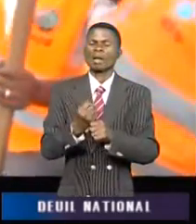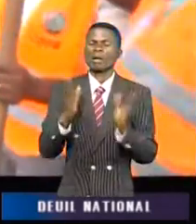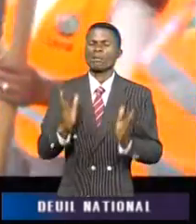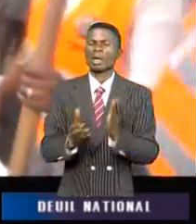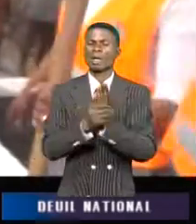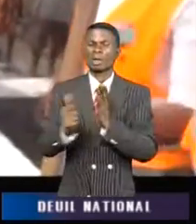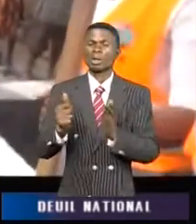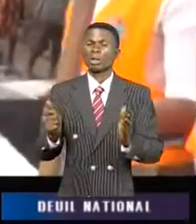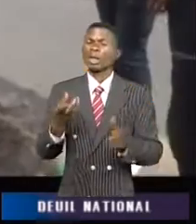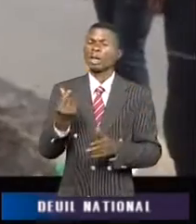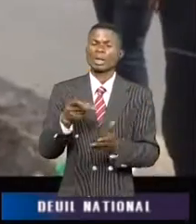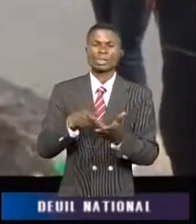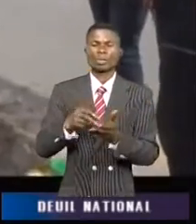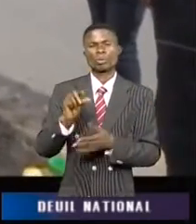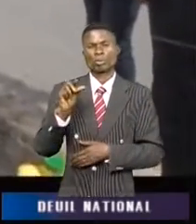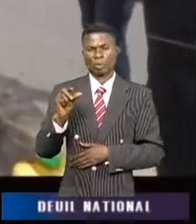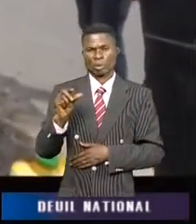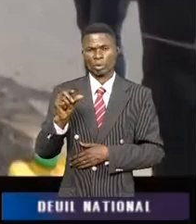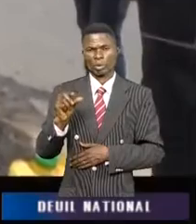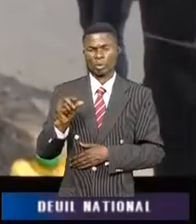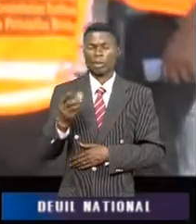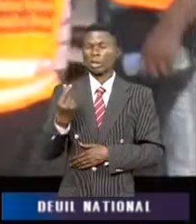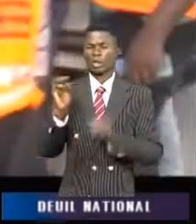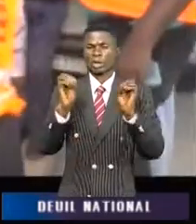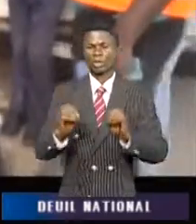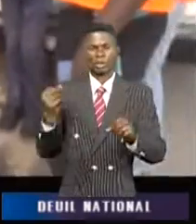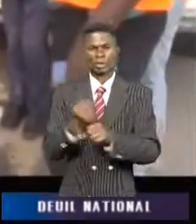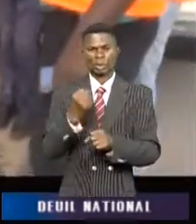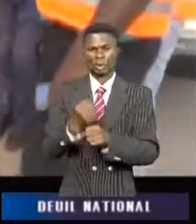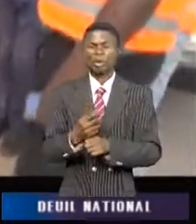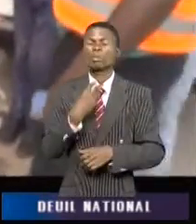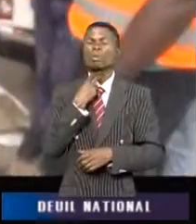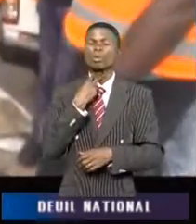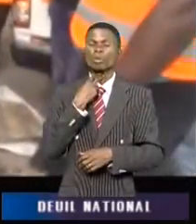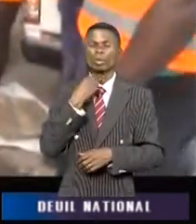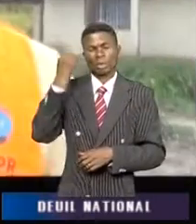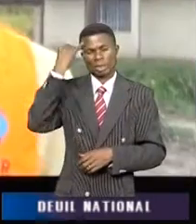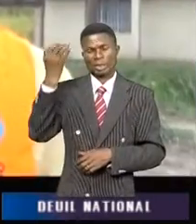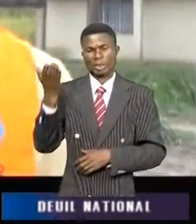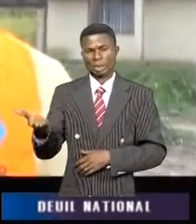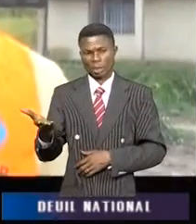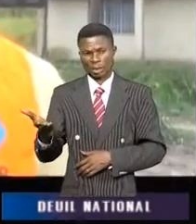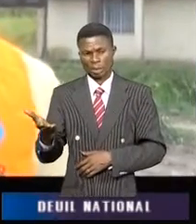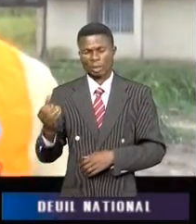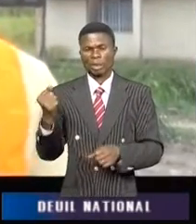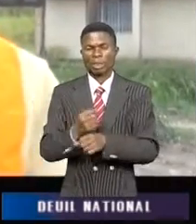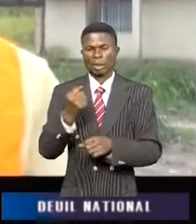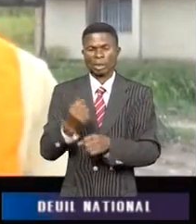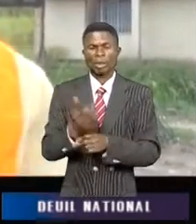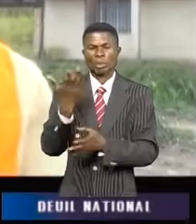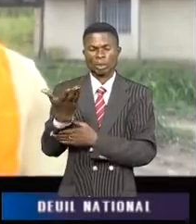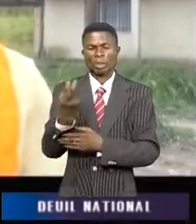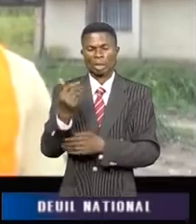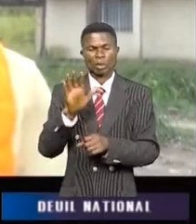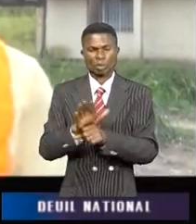la motivation et surtout le manque de financement des travaux plombe les initiatives. C'est un travail qui demande beaucoup